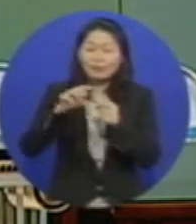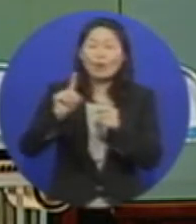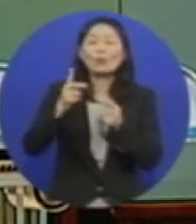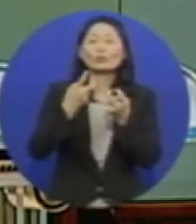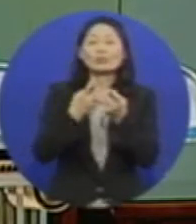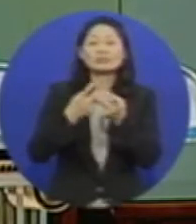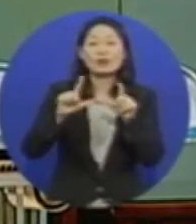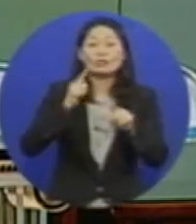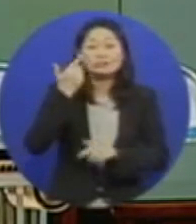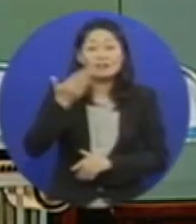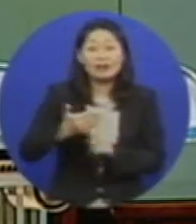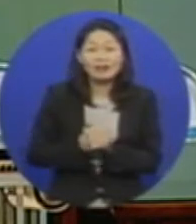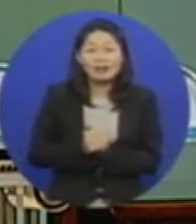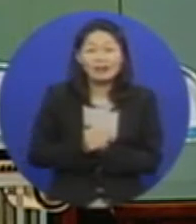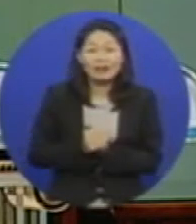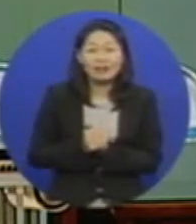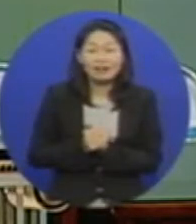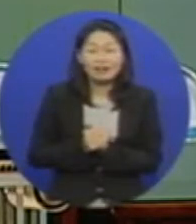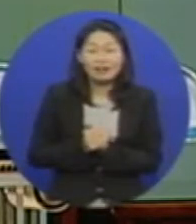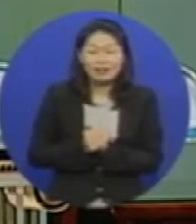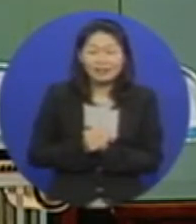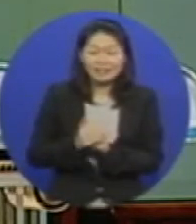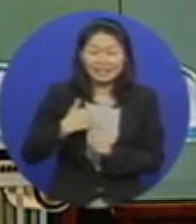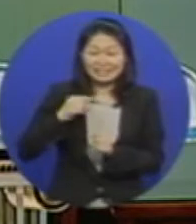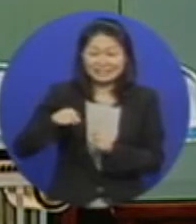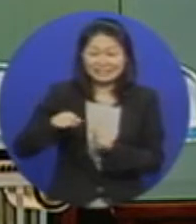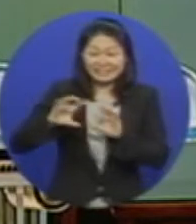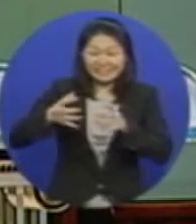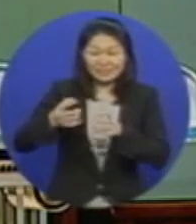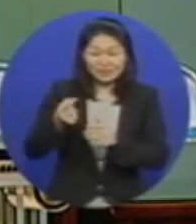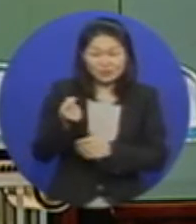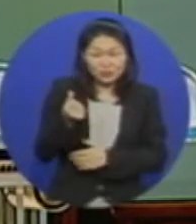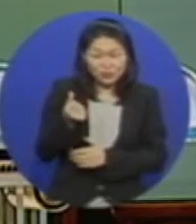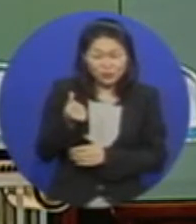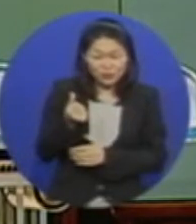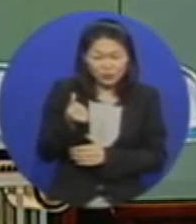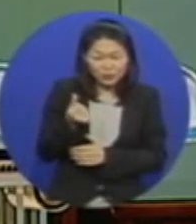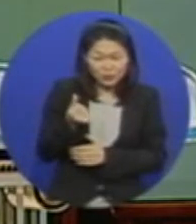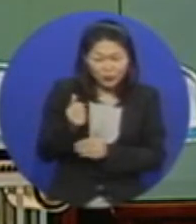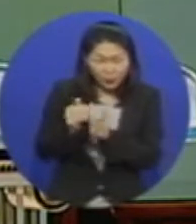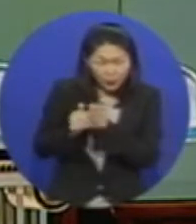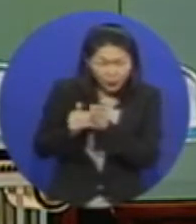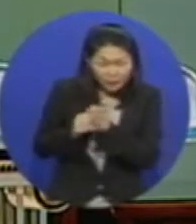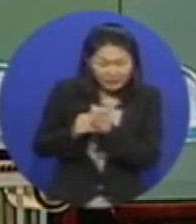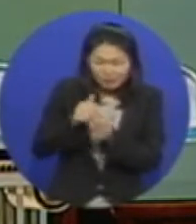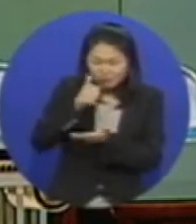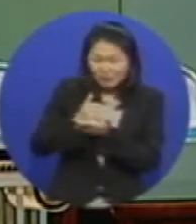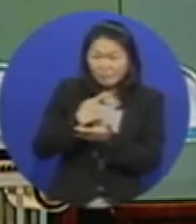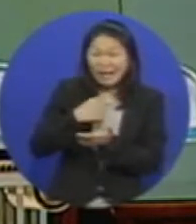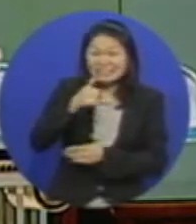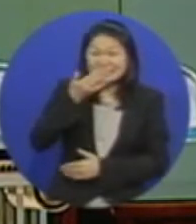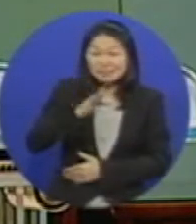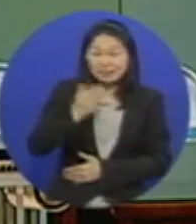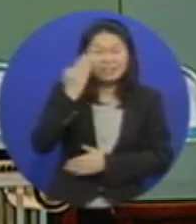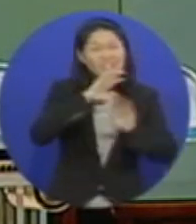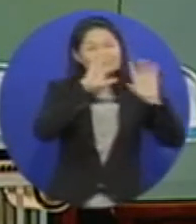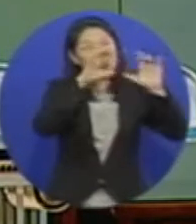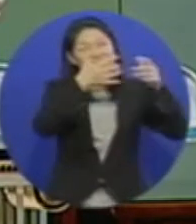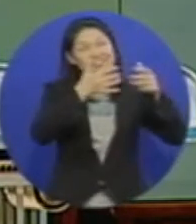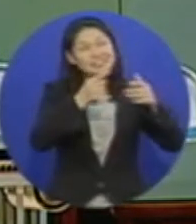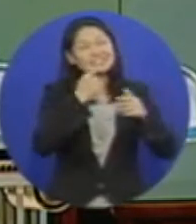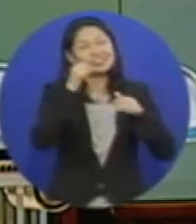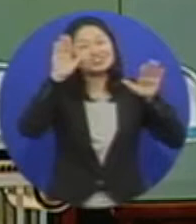싸워요 내가 이 세상에서는 은근슬쩍 죄 짓는 일도 있지만 청구 까서 는 내가 천사처럼